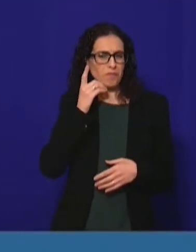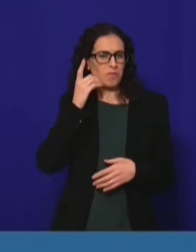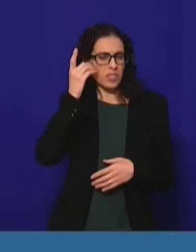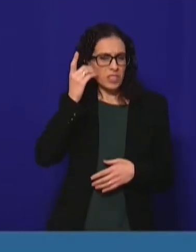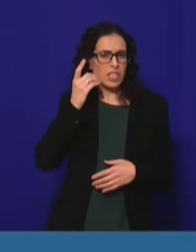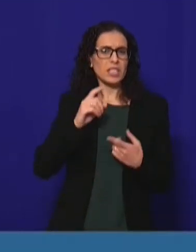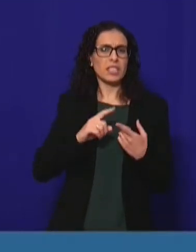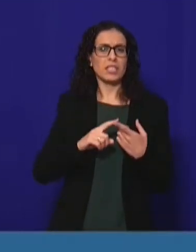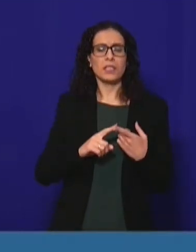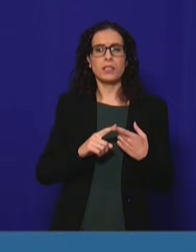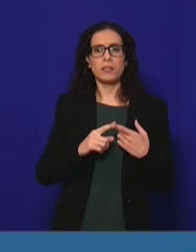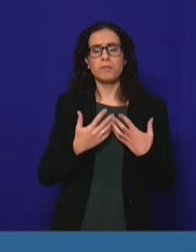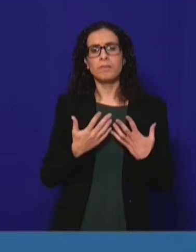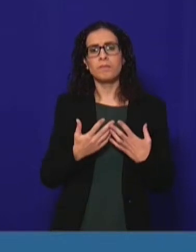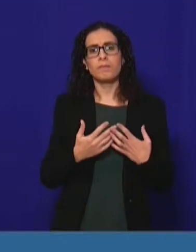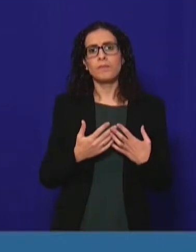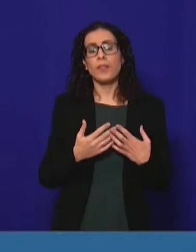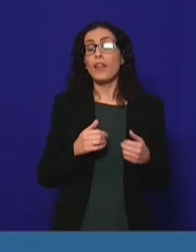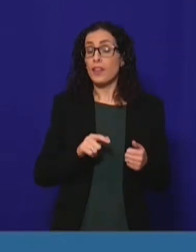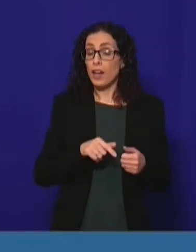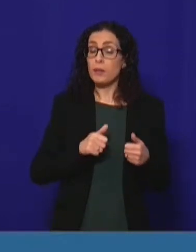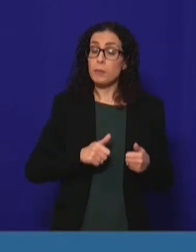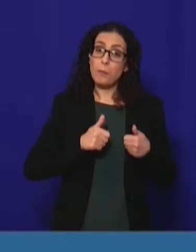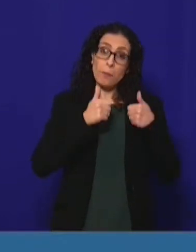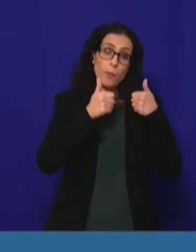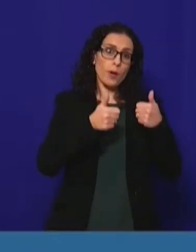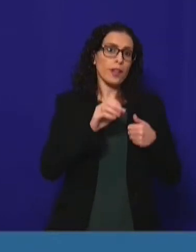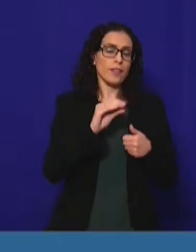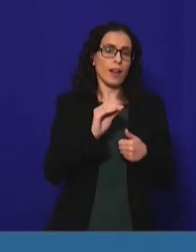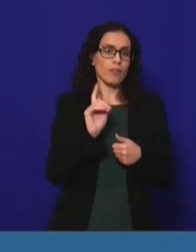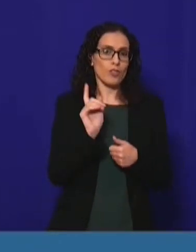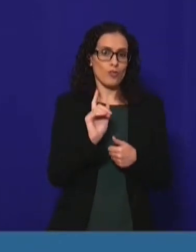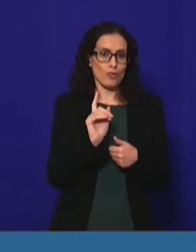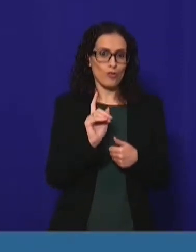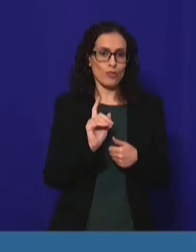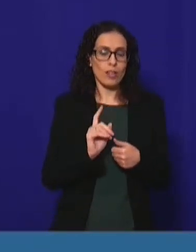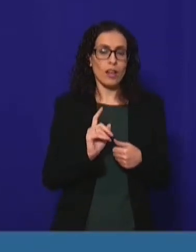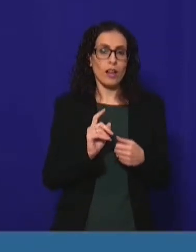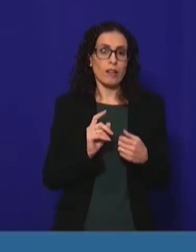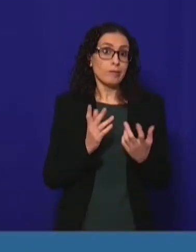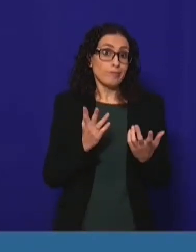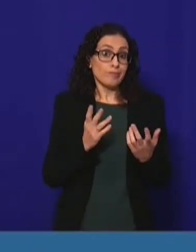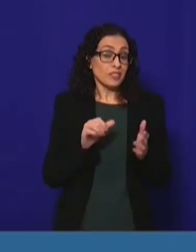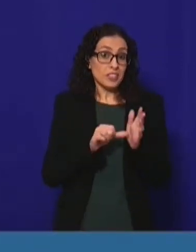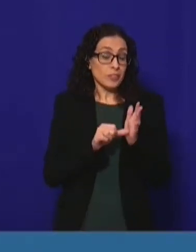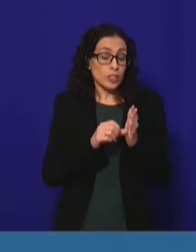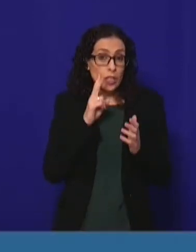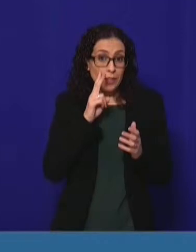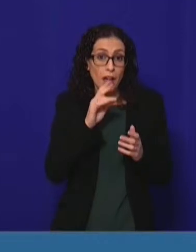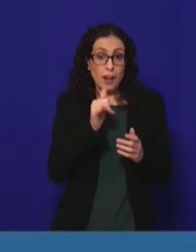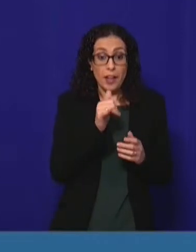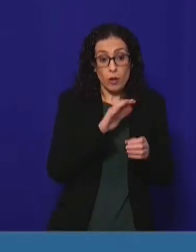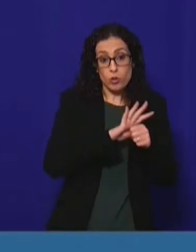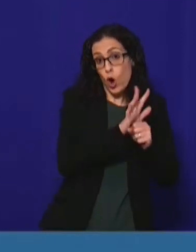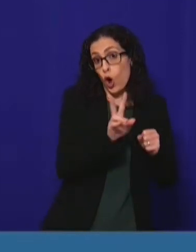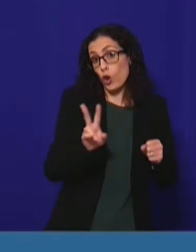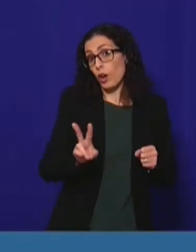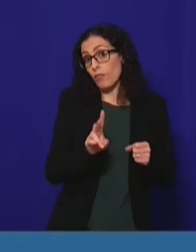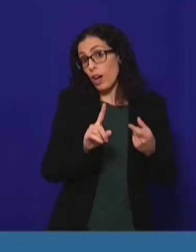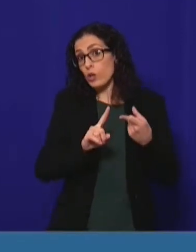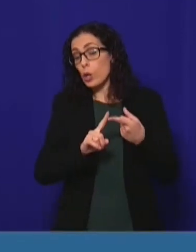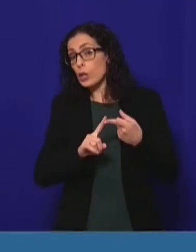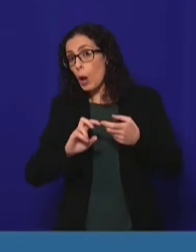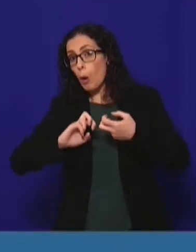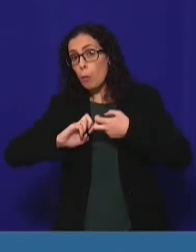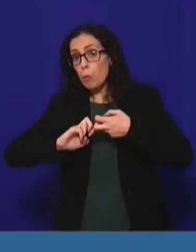sola. Dawn huwa importanti ħafna li huwa diffiċli ħafna li taraf jekk huwiex il-COVID jew inkella mart